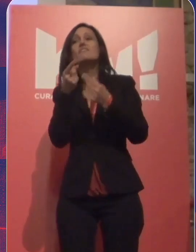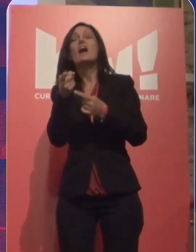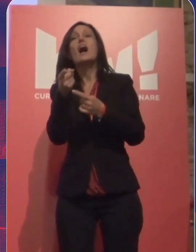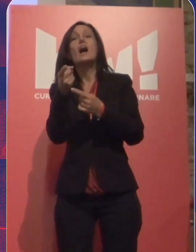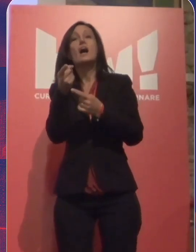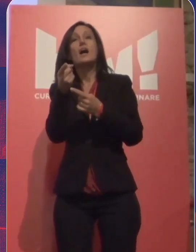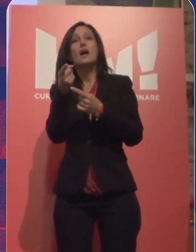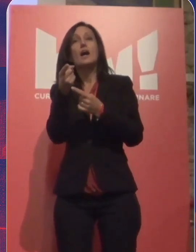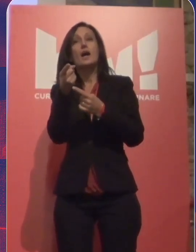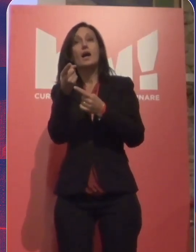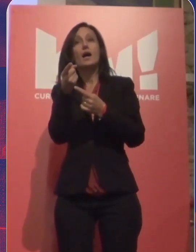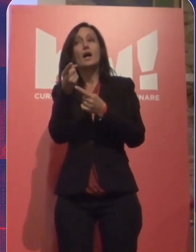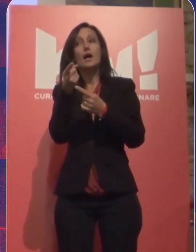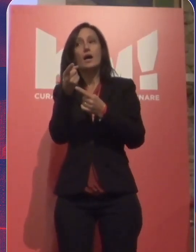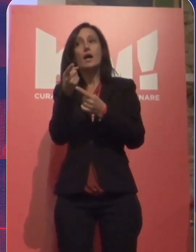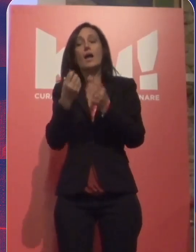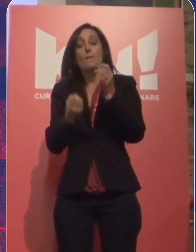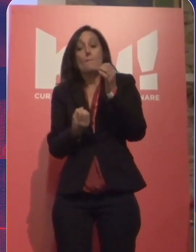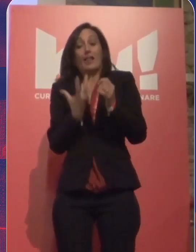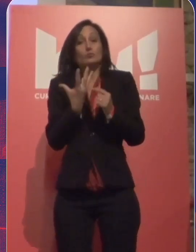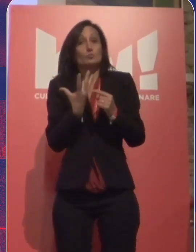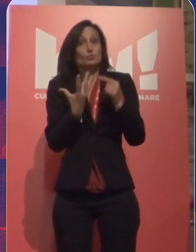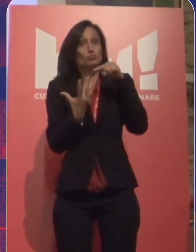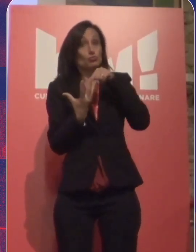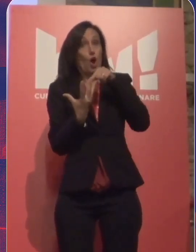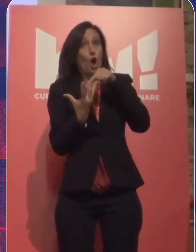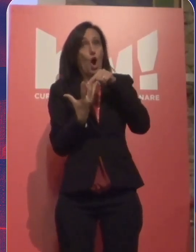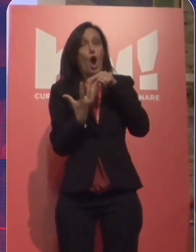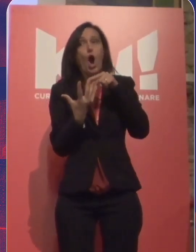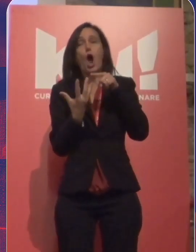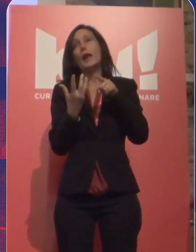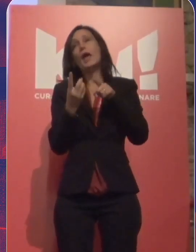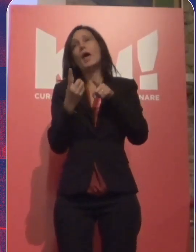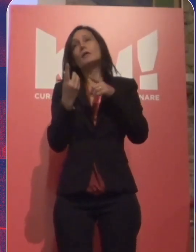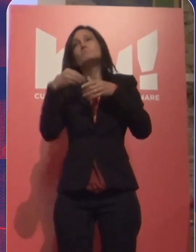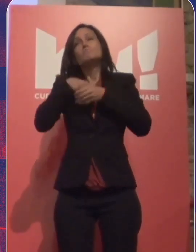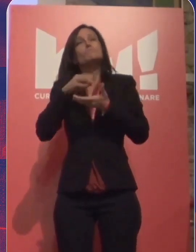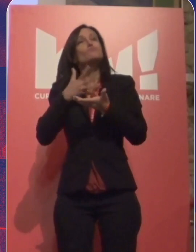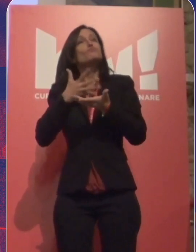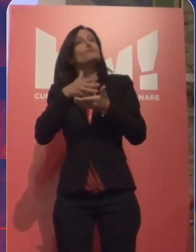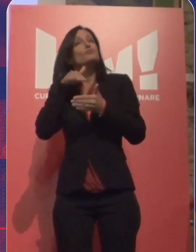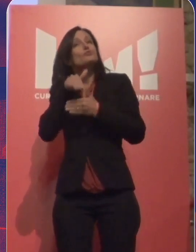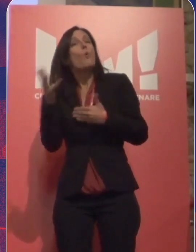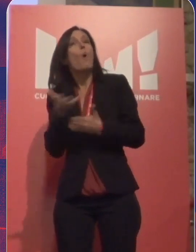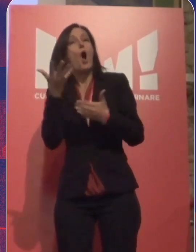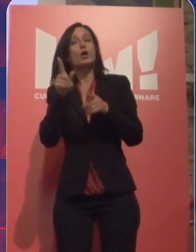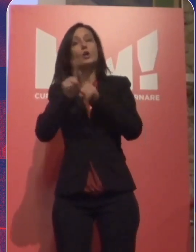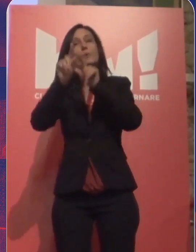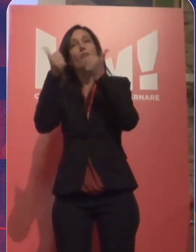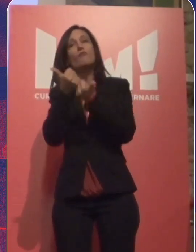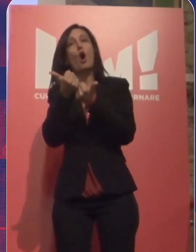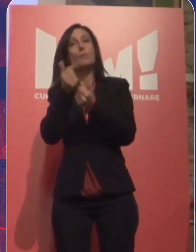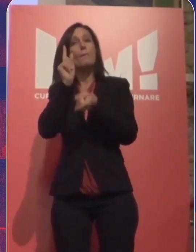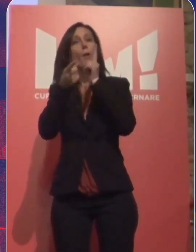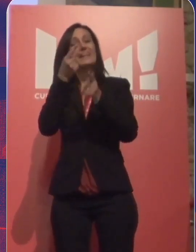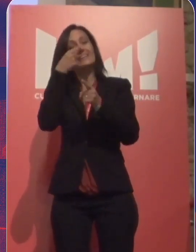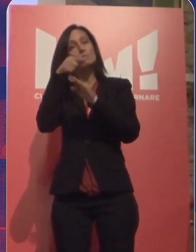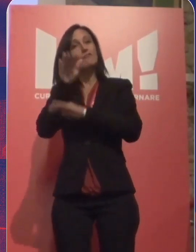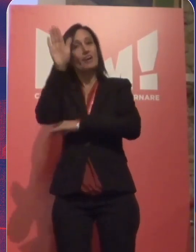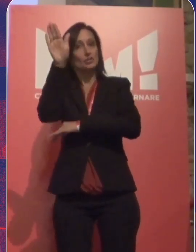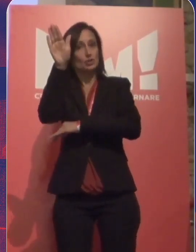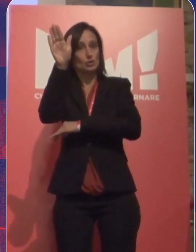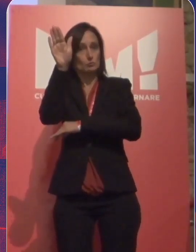dimensione fascista della pulsione cioè che la pulsione porta con sé una spinta